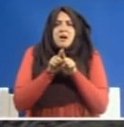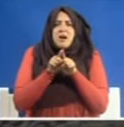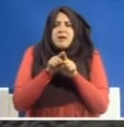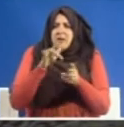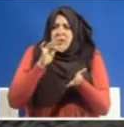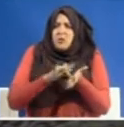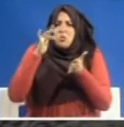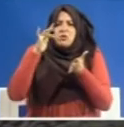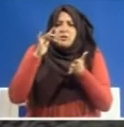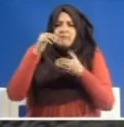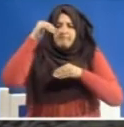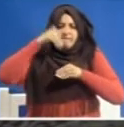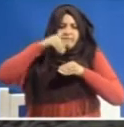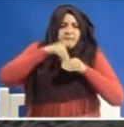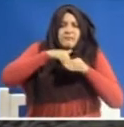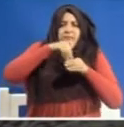على كيان